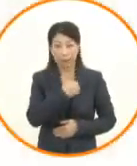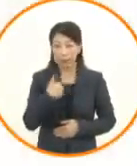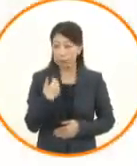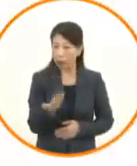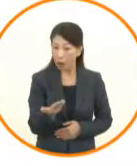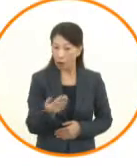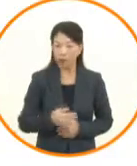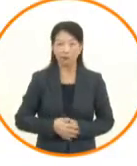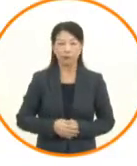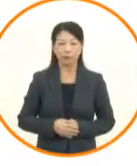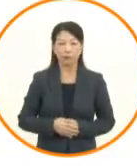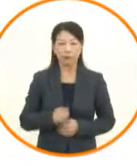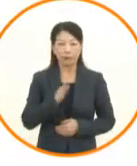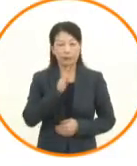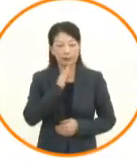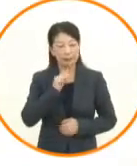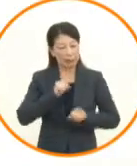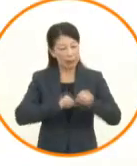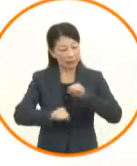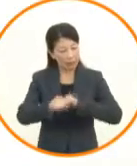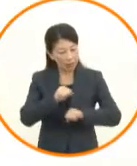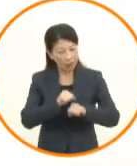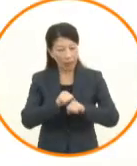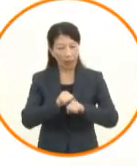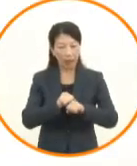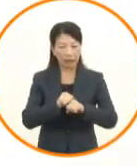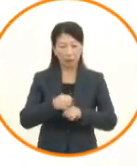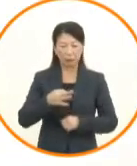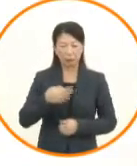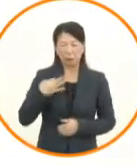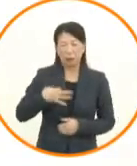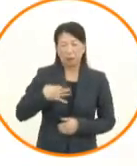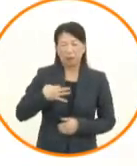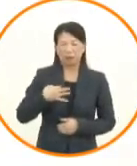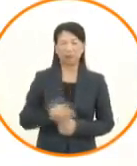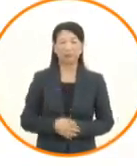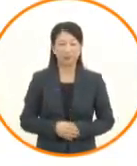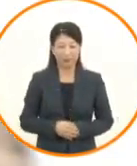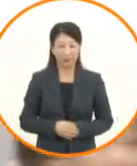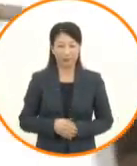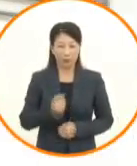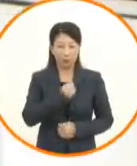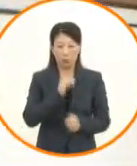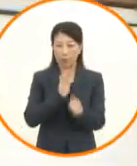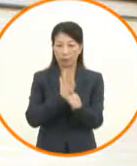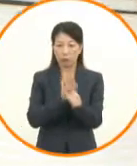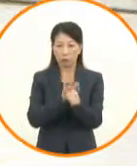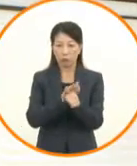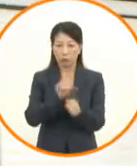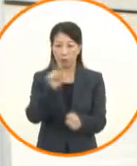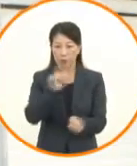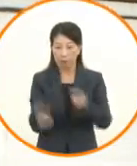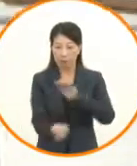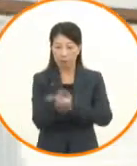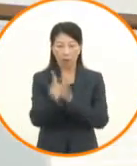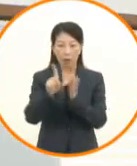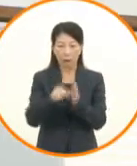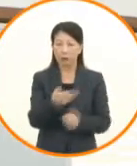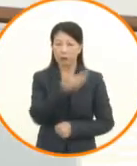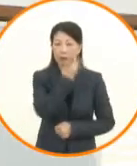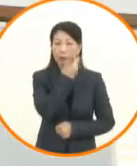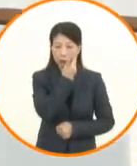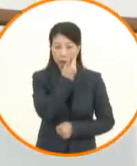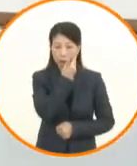かな。 実際の現場となるとちょっと不安。 救命救急はいざという時が大切なん